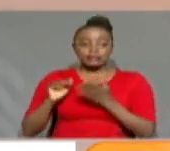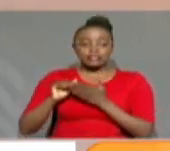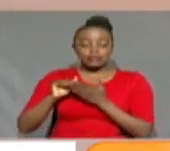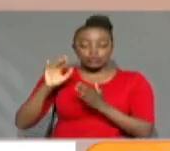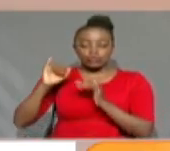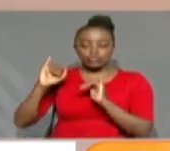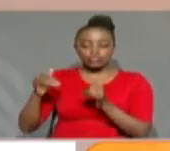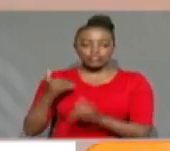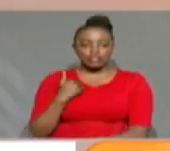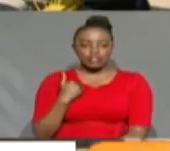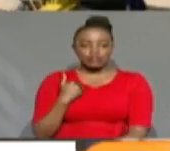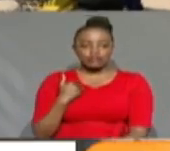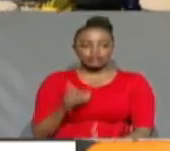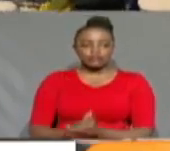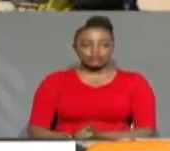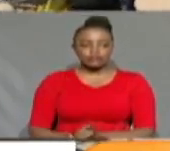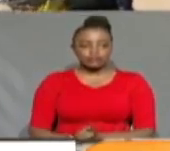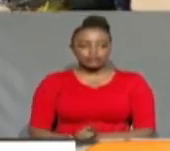maelezo zaidi.